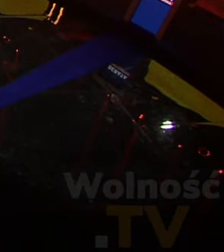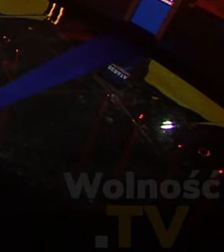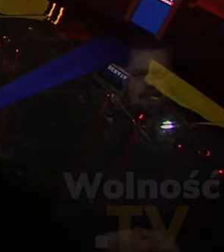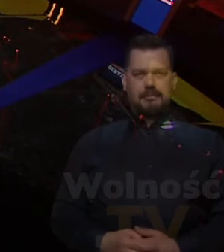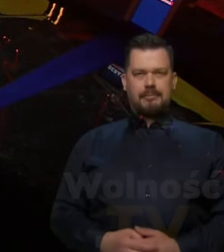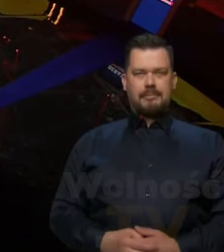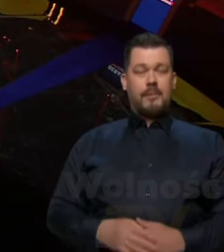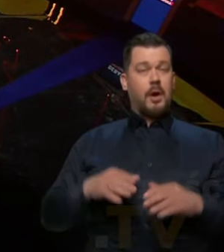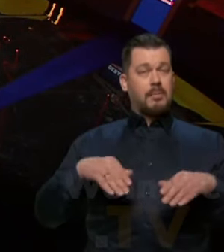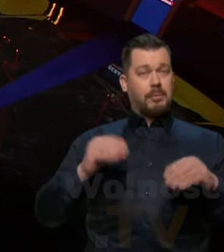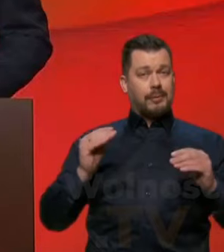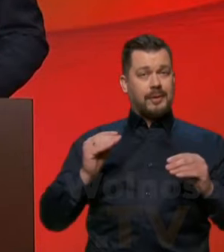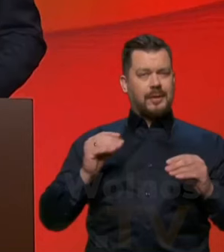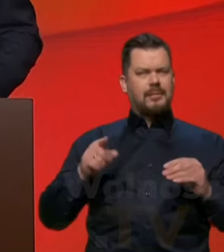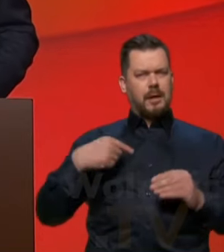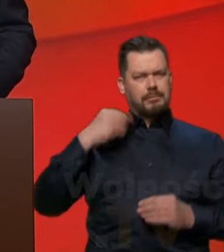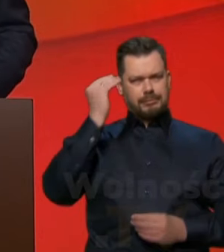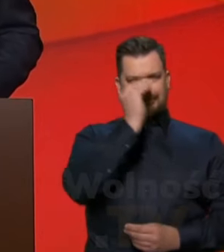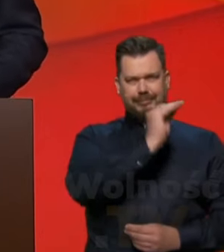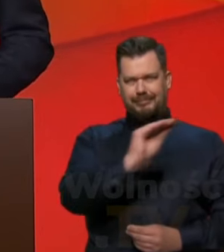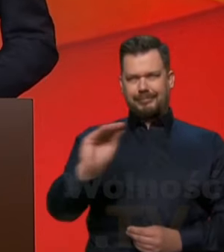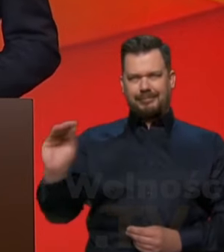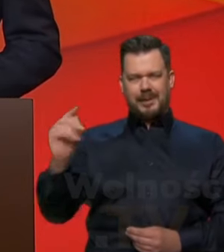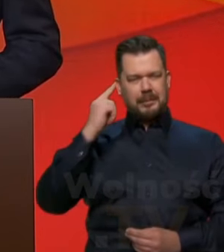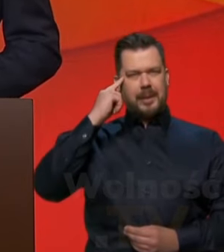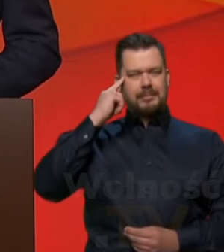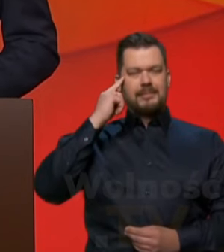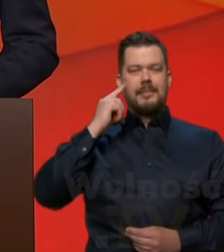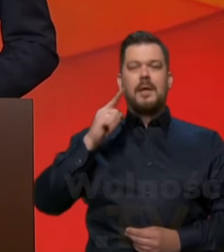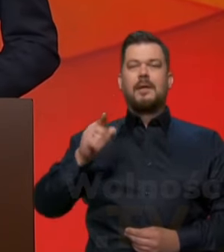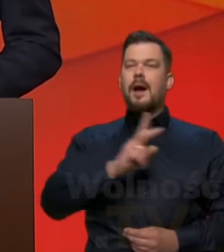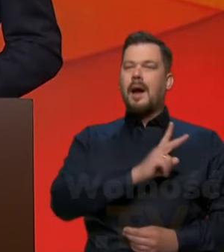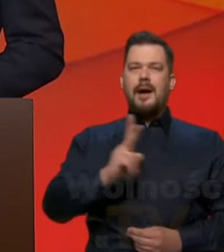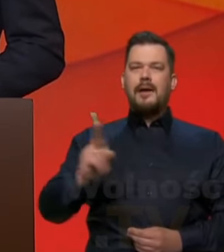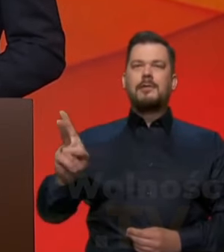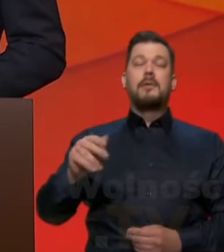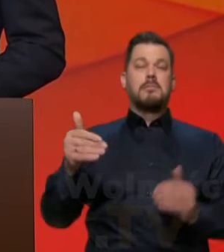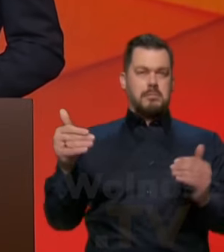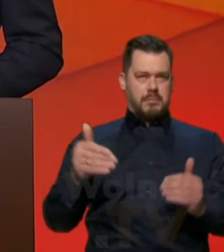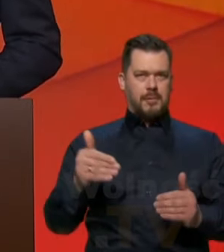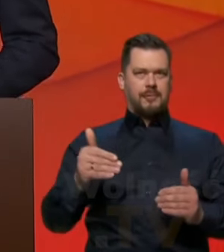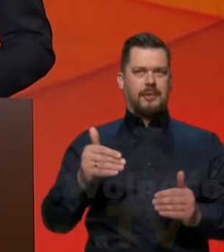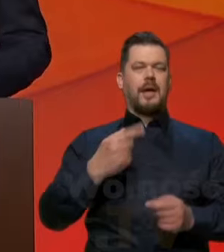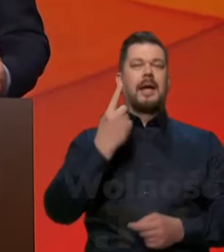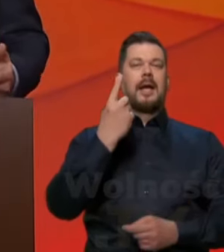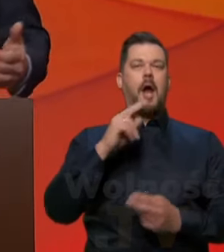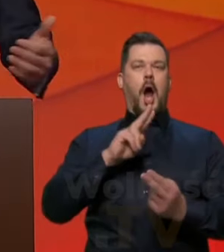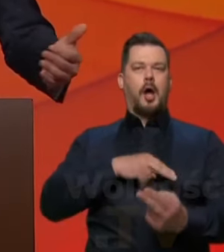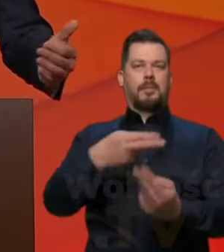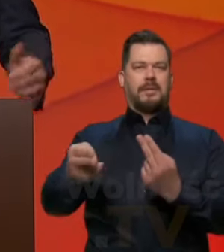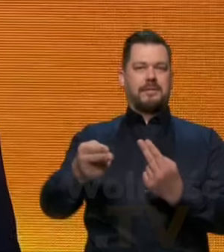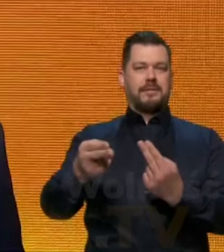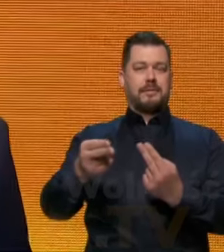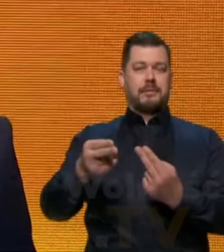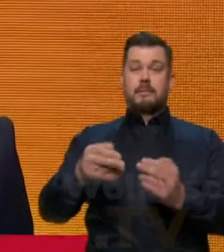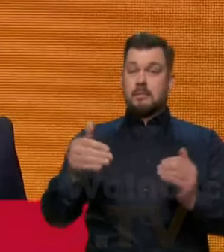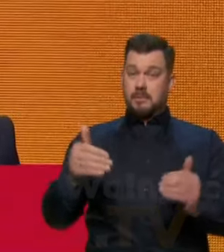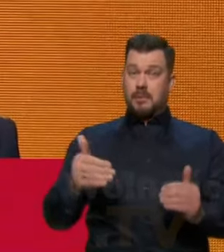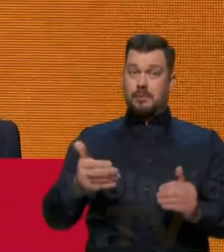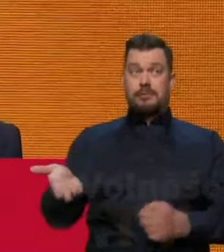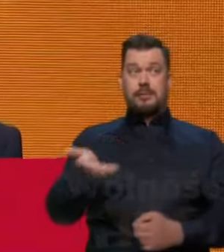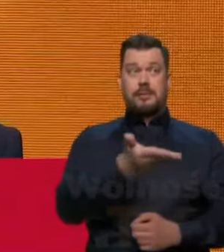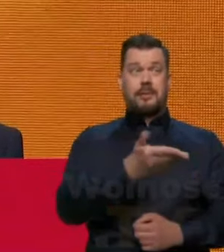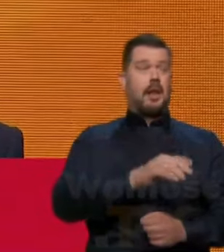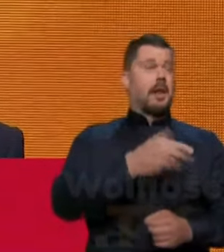I na początku tej kategorii ja tylko przypomnę, że wszyscy kandydaci mają do wykorzystania w trakcie debaty jedną ripostę. Mogą się odnieść do